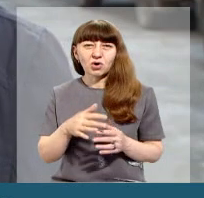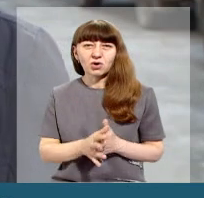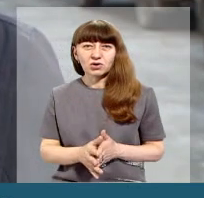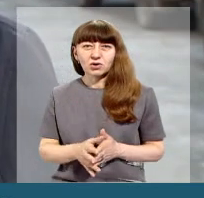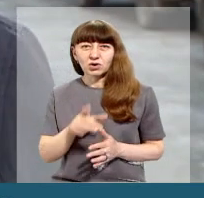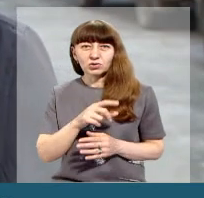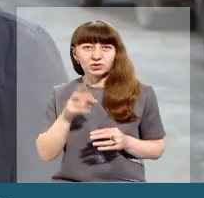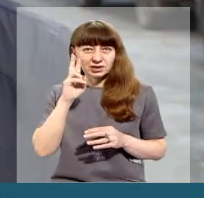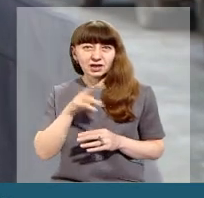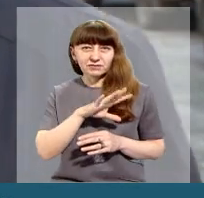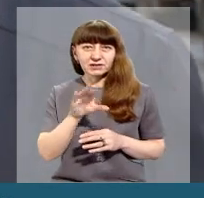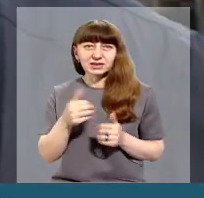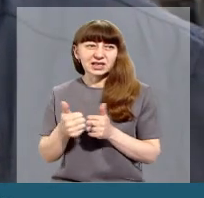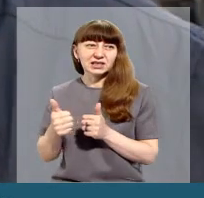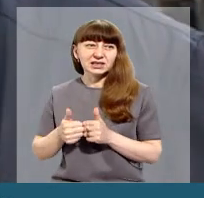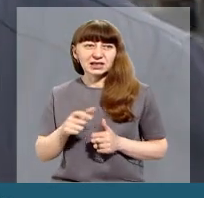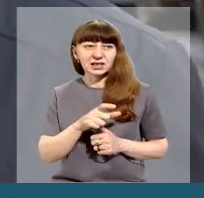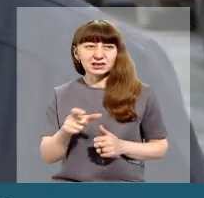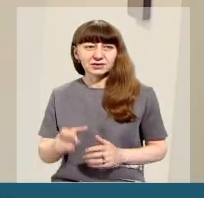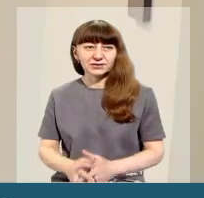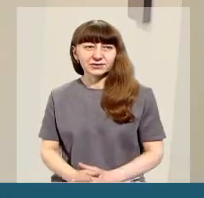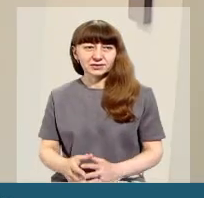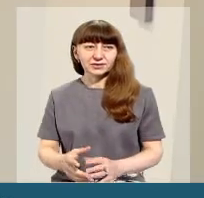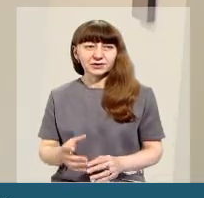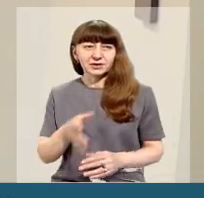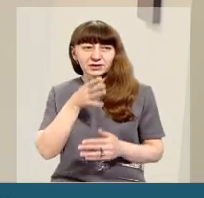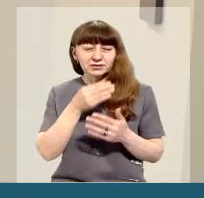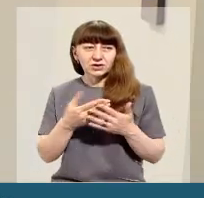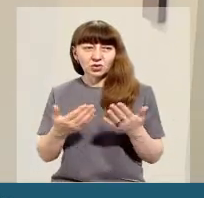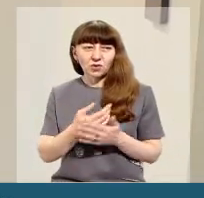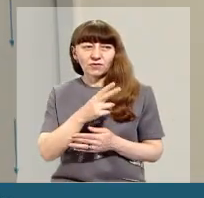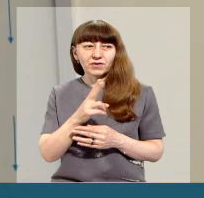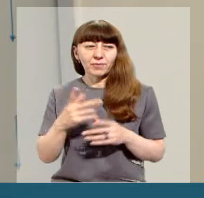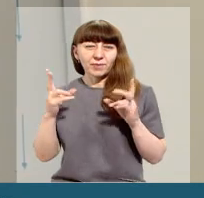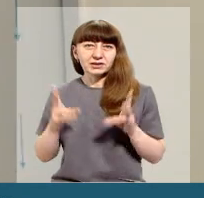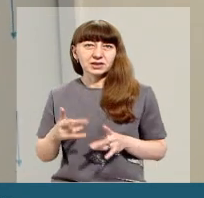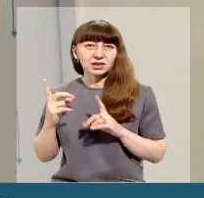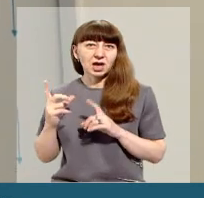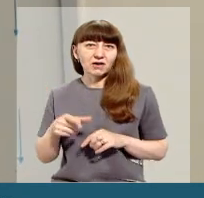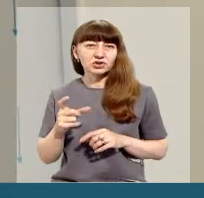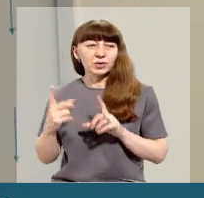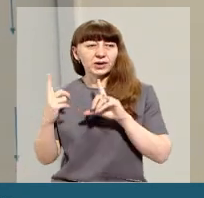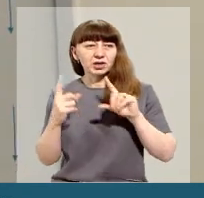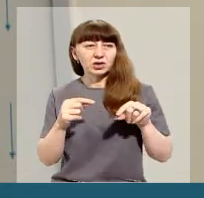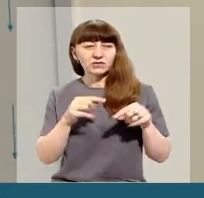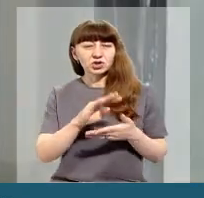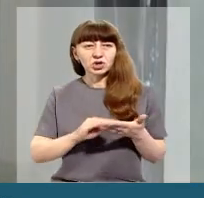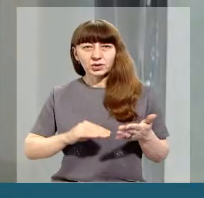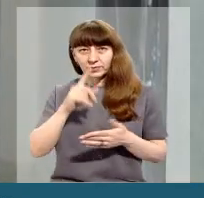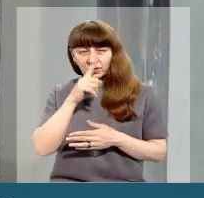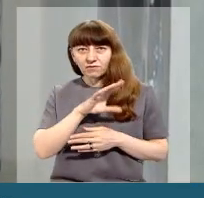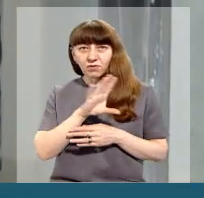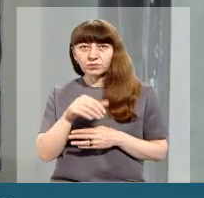заехав, мы уже знаем всех соседей. Ну, это положительная сторона. В свои новые квартиры пострадавшие переедут уже в течение месяца. В общей